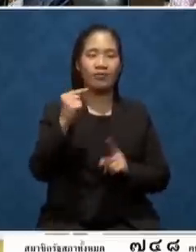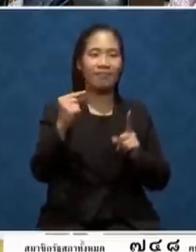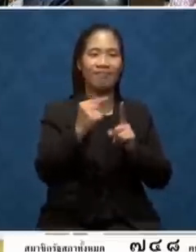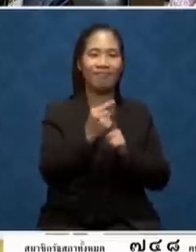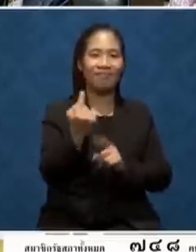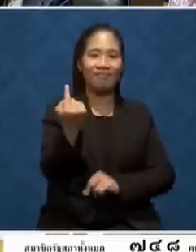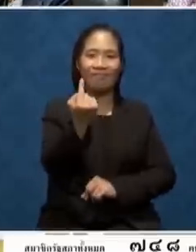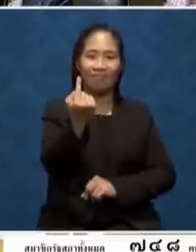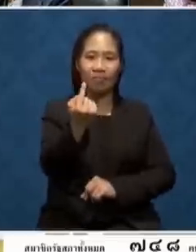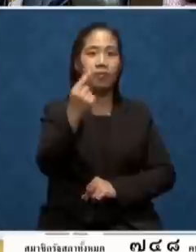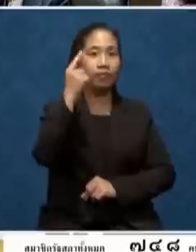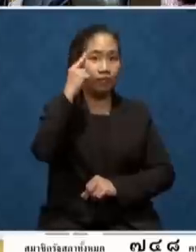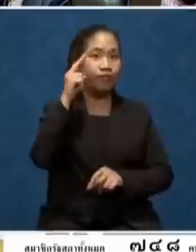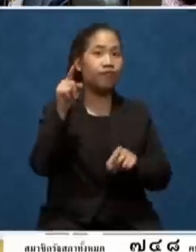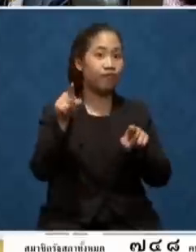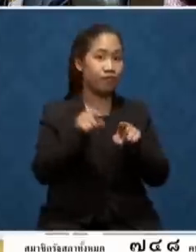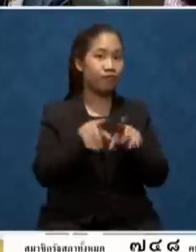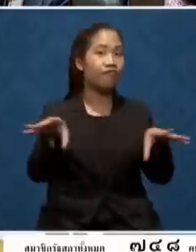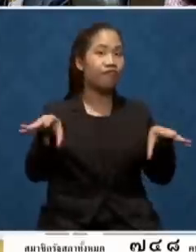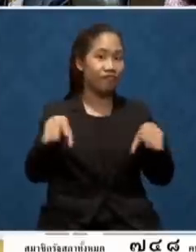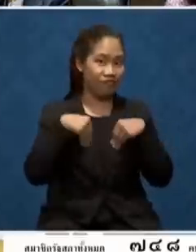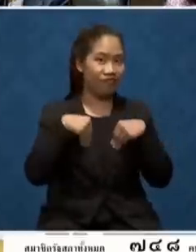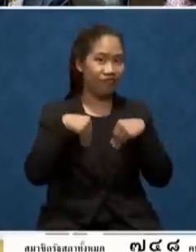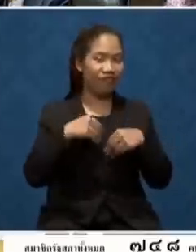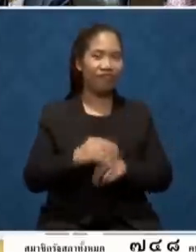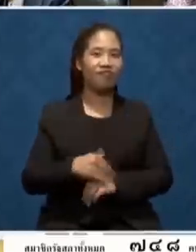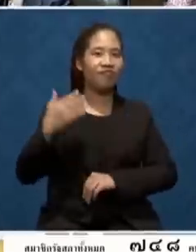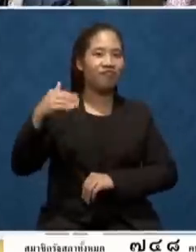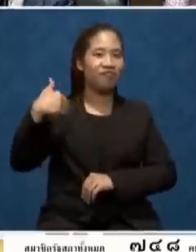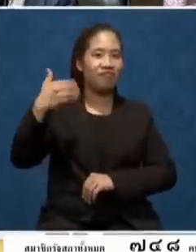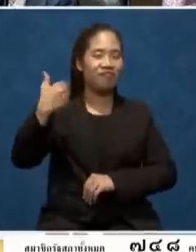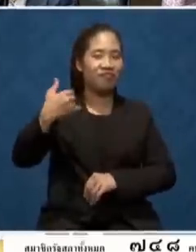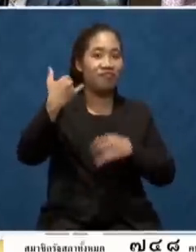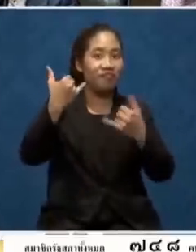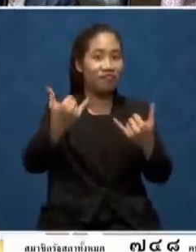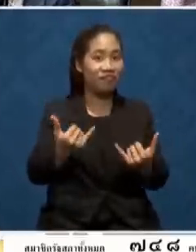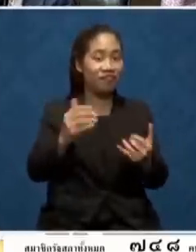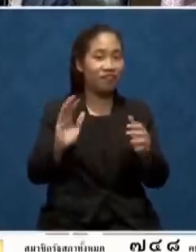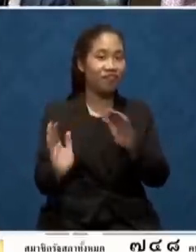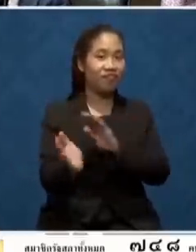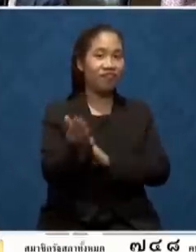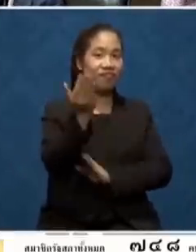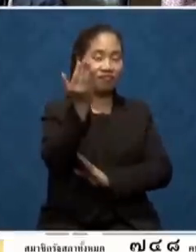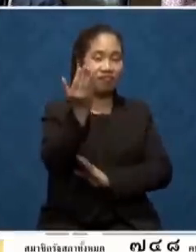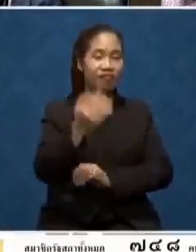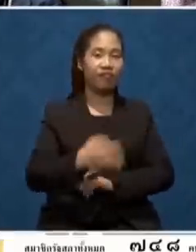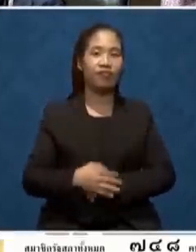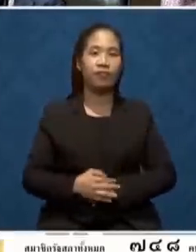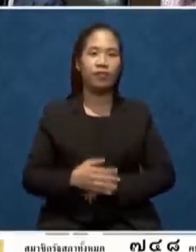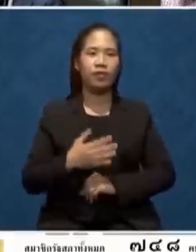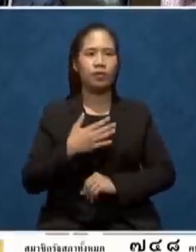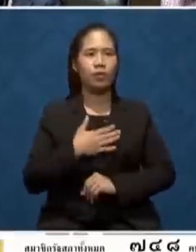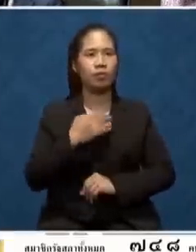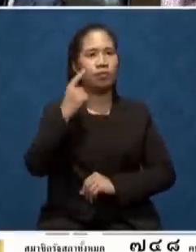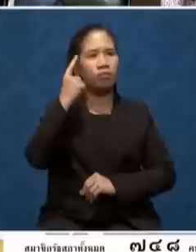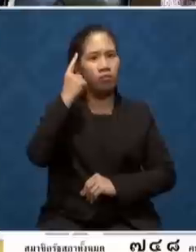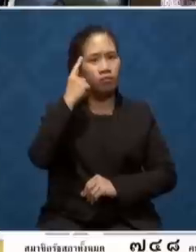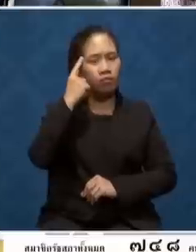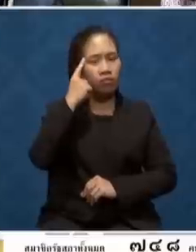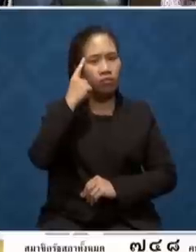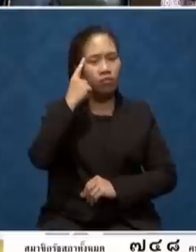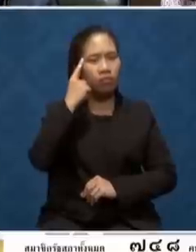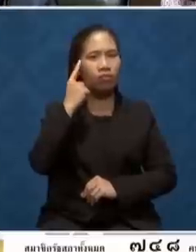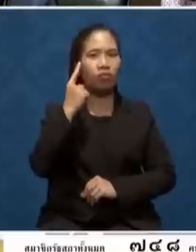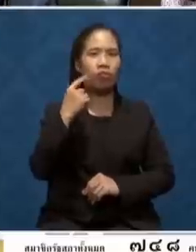เดียวว่าเห็นชอบมาวันนี้เมื่อเช้าผมเข้าใจว่า